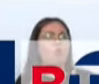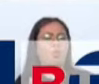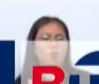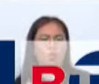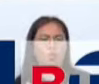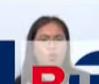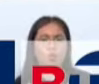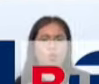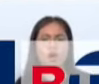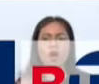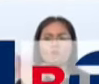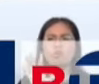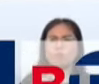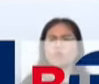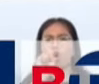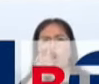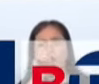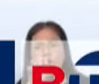hanya